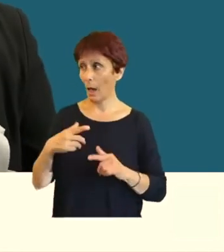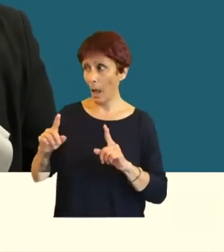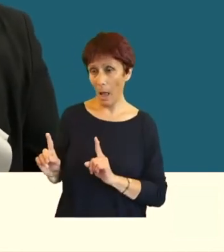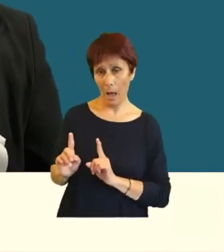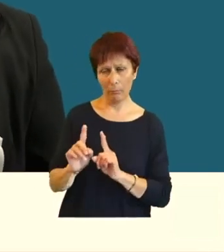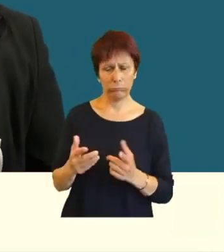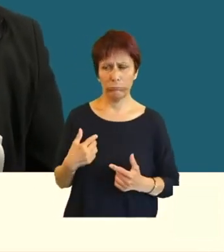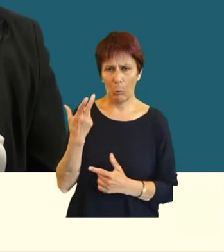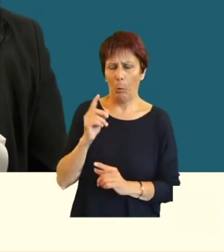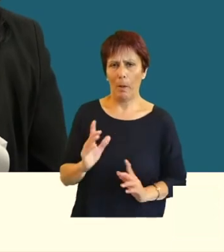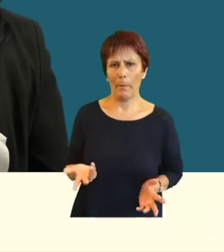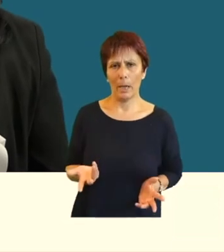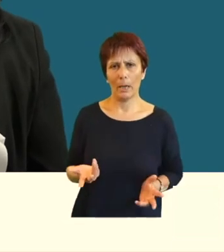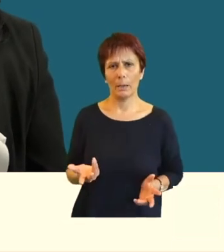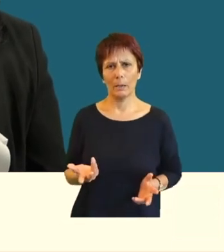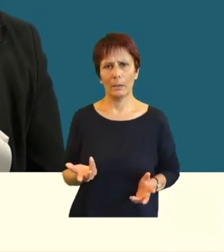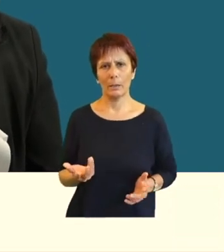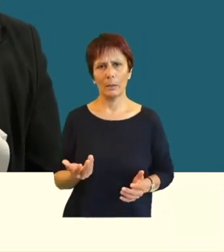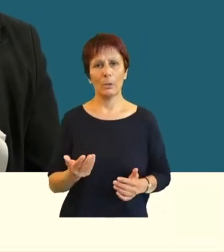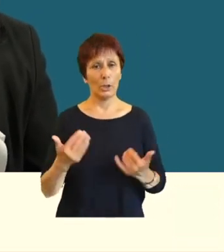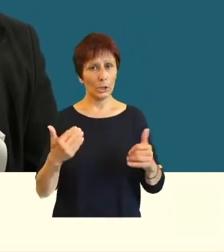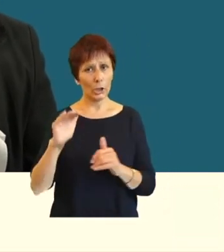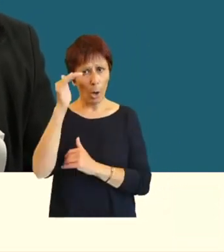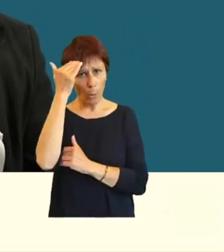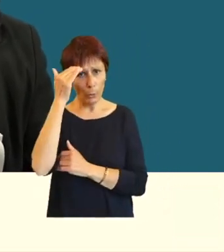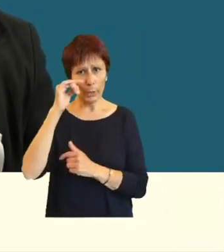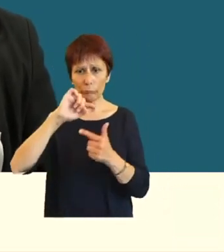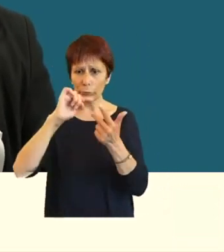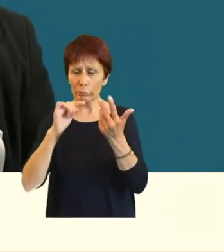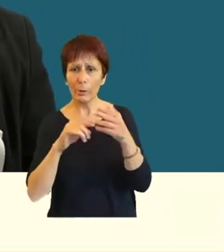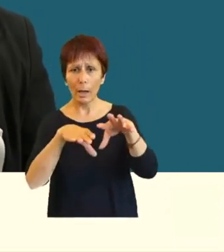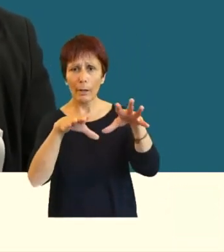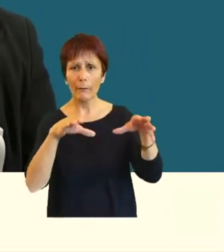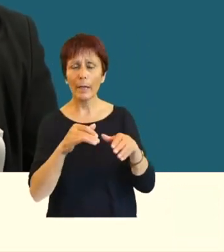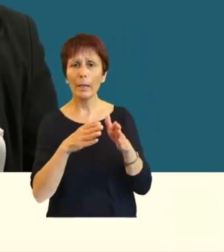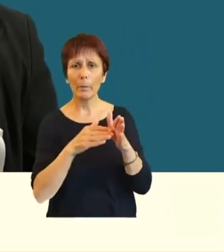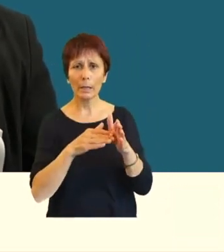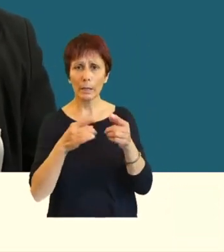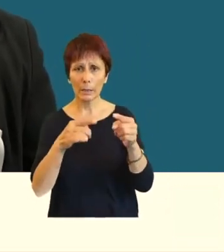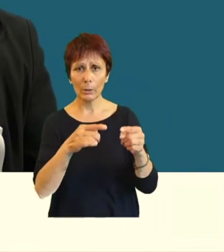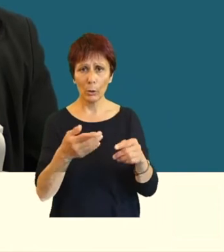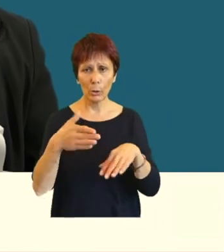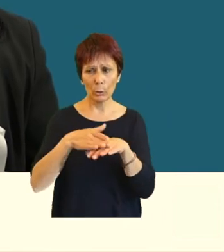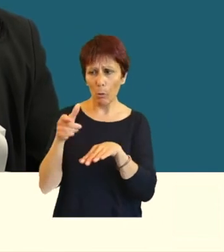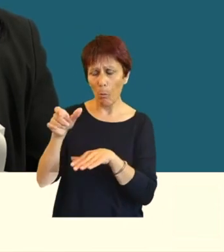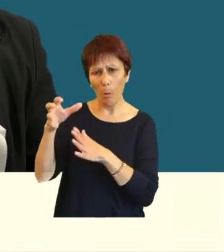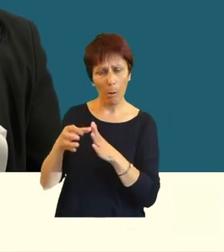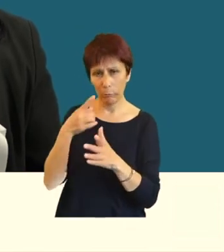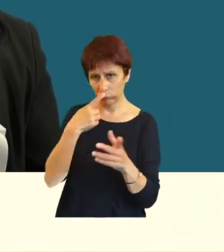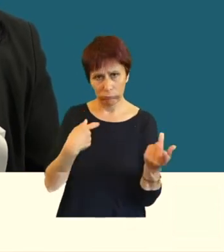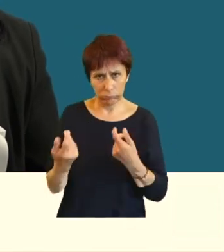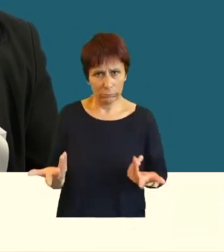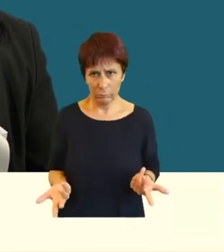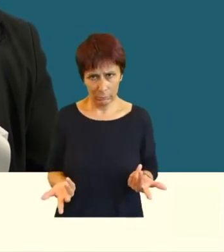Alors, premièrement, nous reconnaissons déjà l'ensemble des familles marseillaises dans leur diversité, contrairement à ce que les termes du rapport semblent suggérer, et cela a été intégré